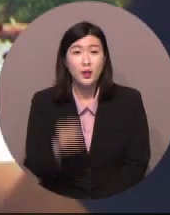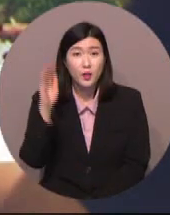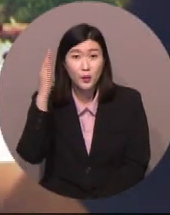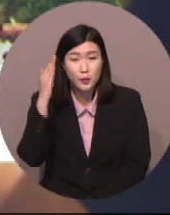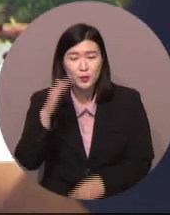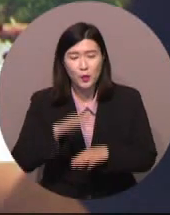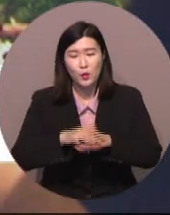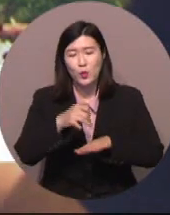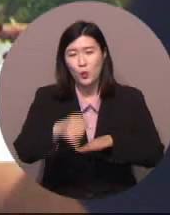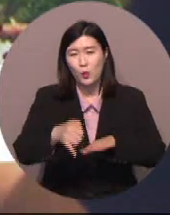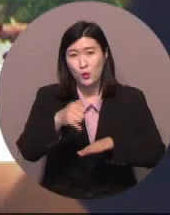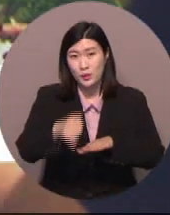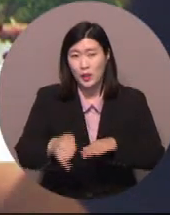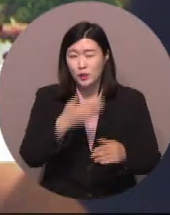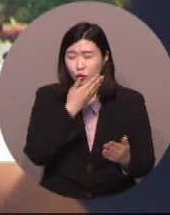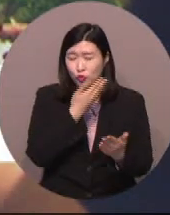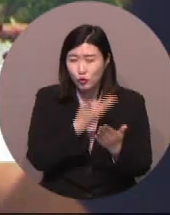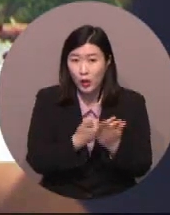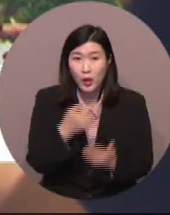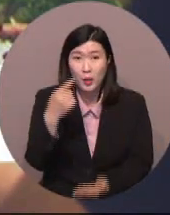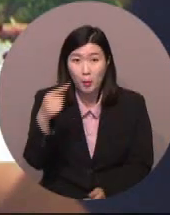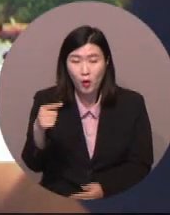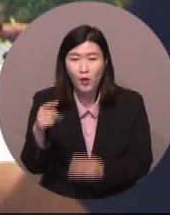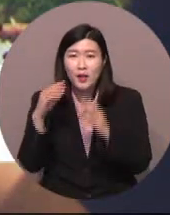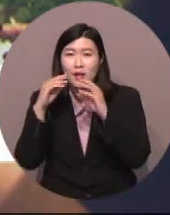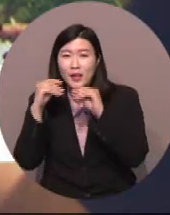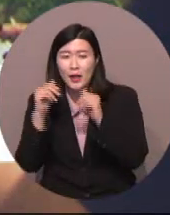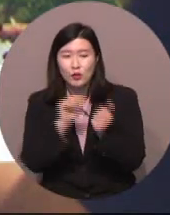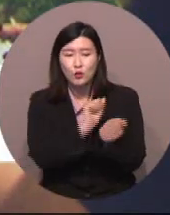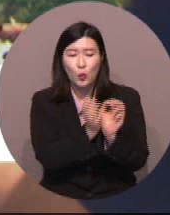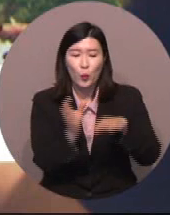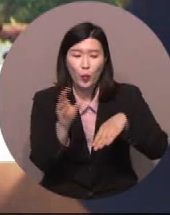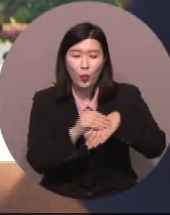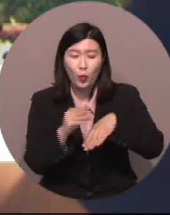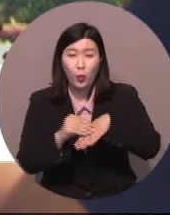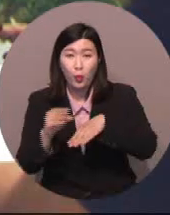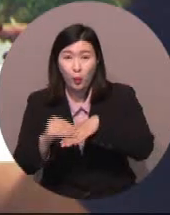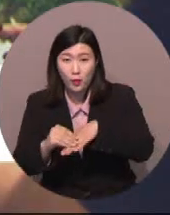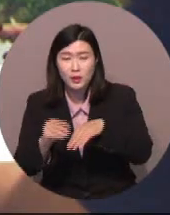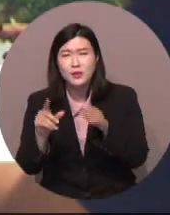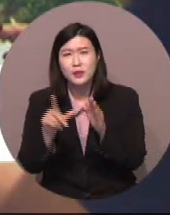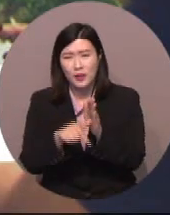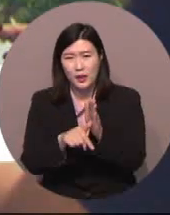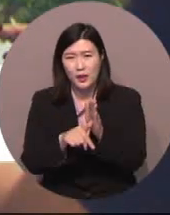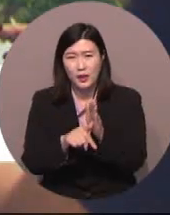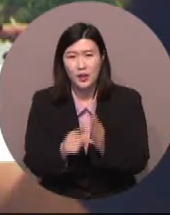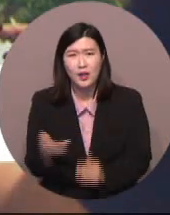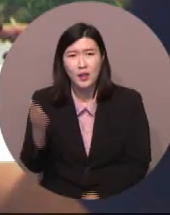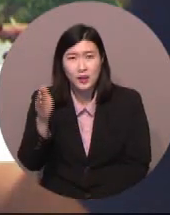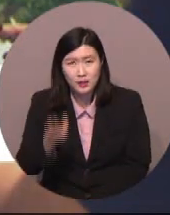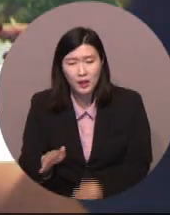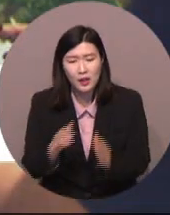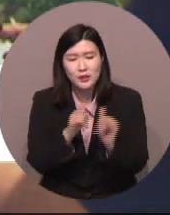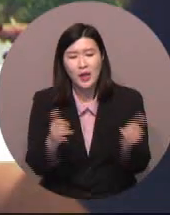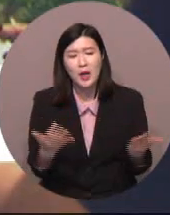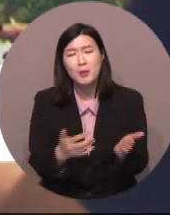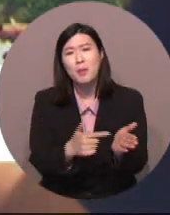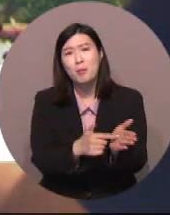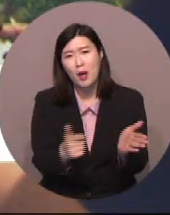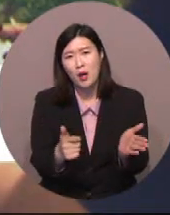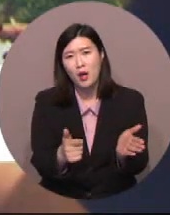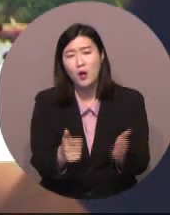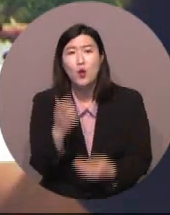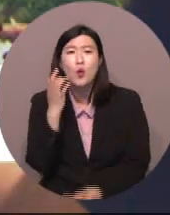요즘 농촌에서는 한해 농사의 성패를 가를 인공수분이 한창입니다. 하지만 일손이 부족한 데다